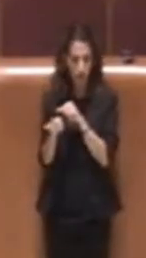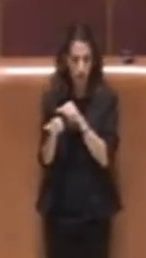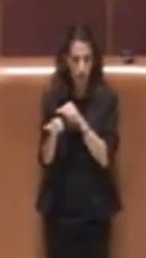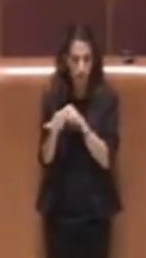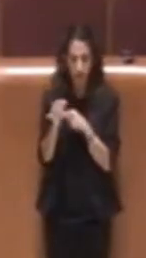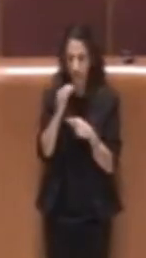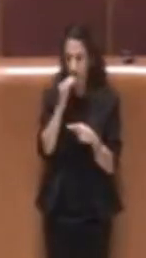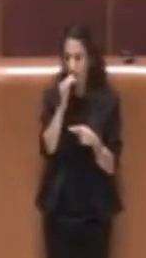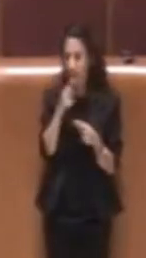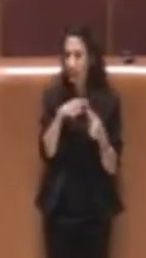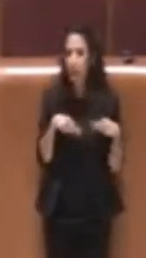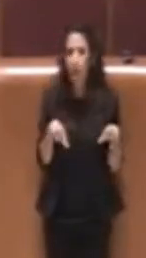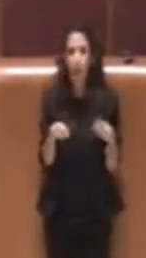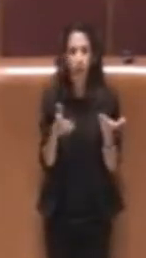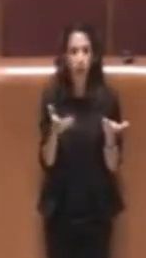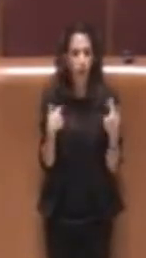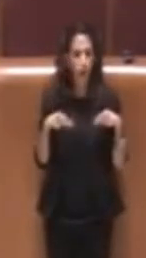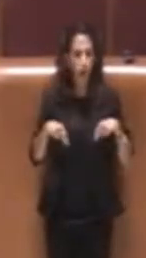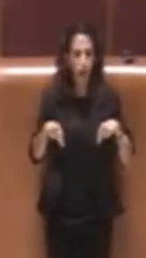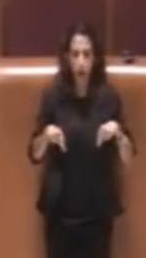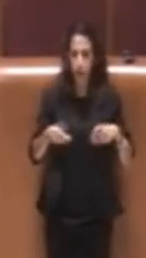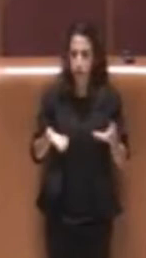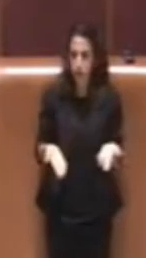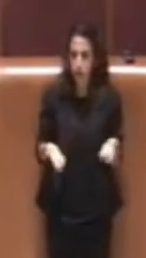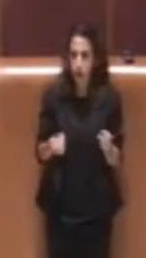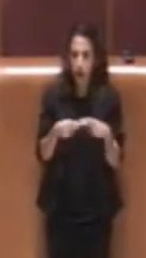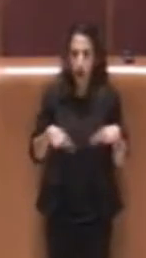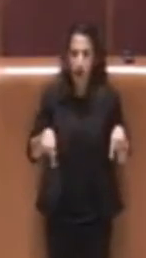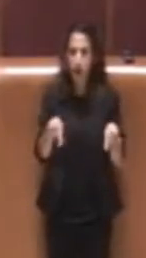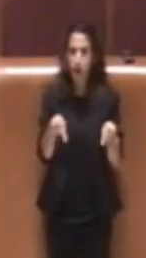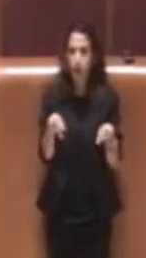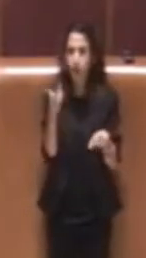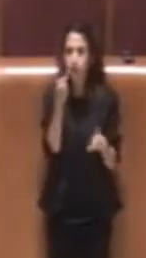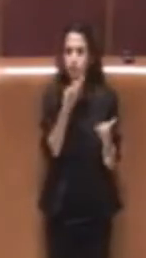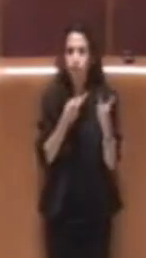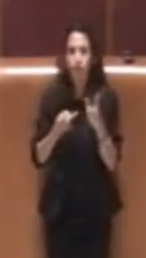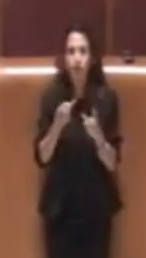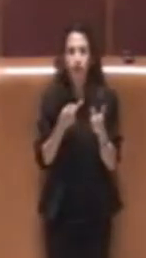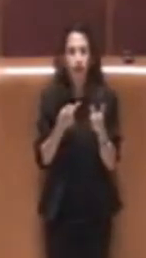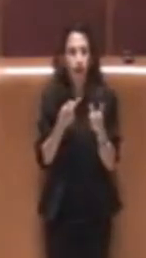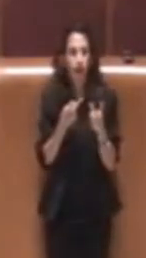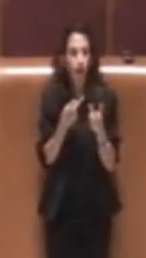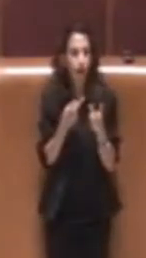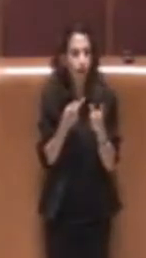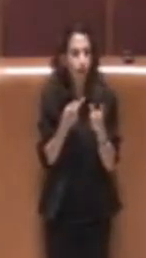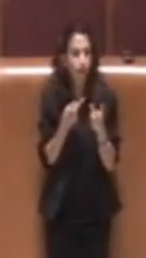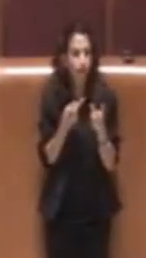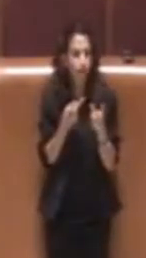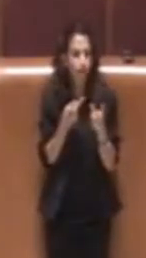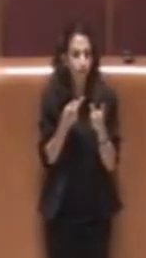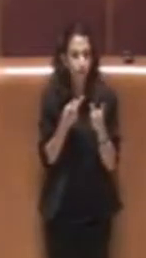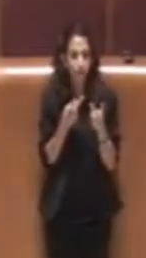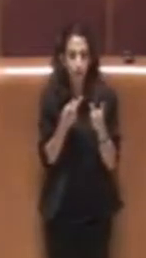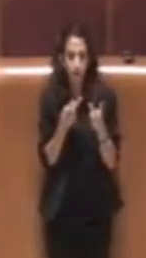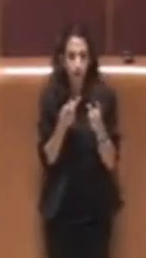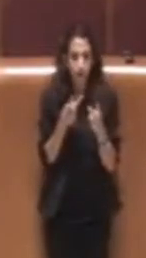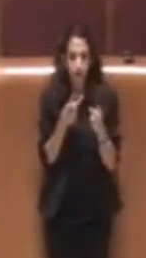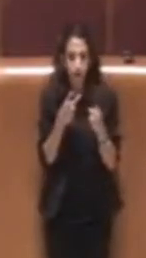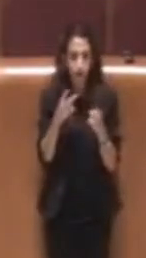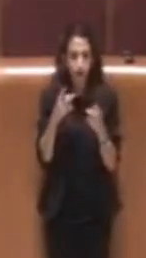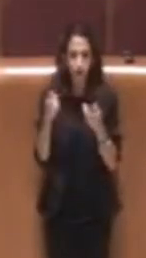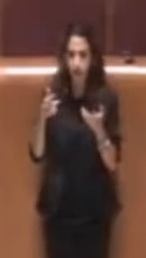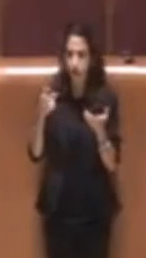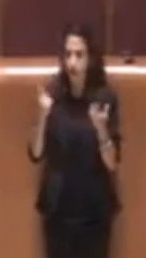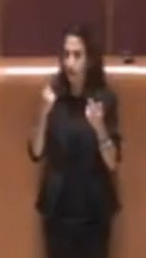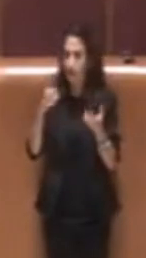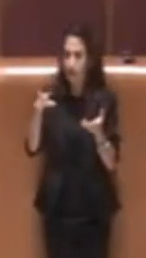noi oggi siamo qui in quest'Aula e cerchiamo di rimettere, come si suol dire, la Chiesa al centro del